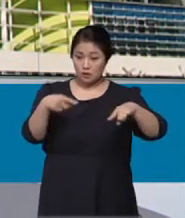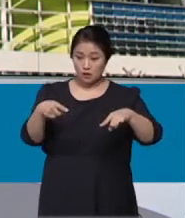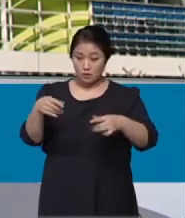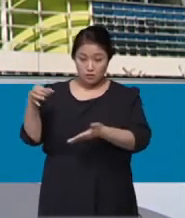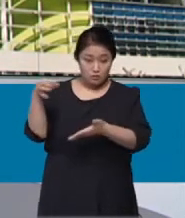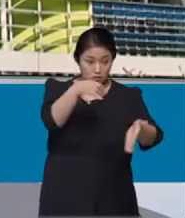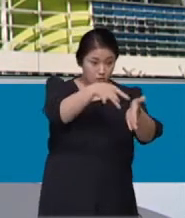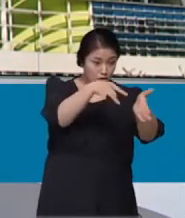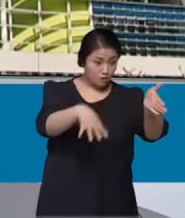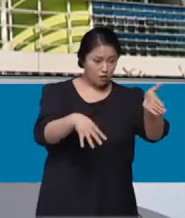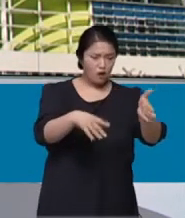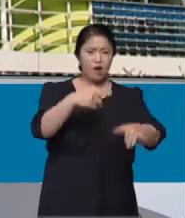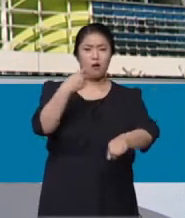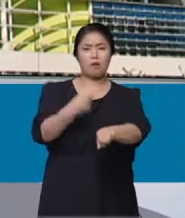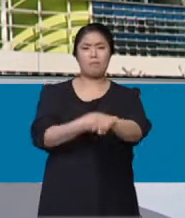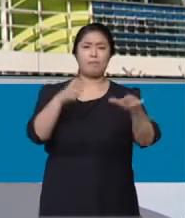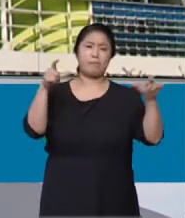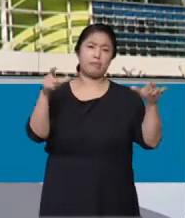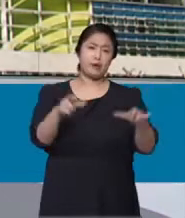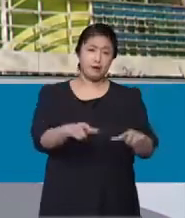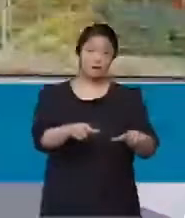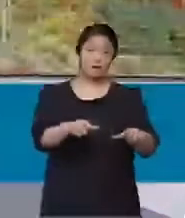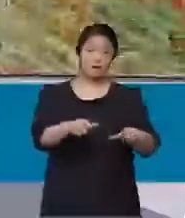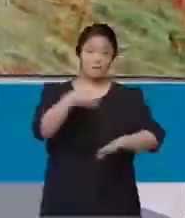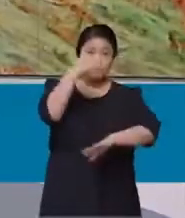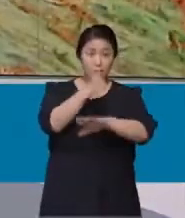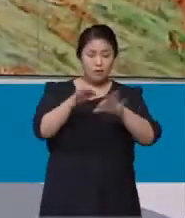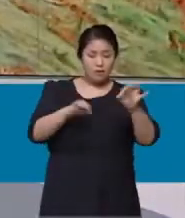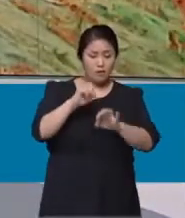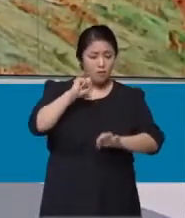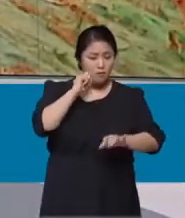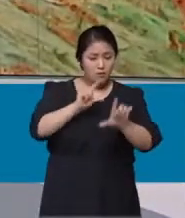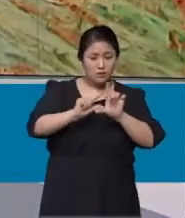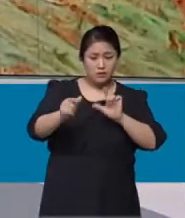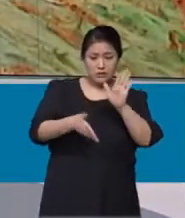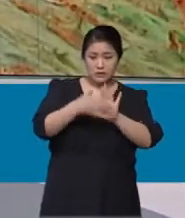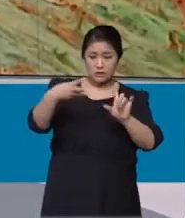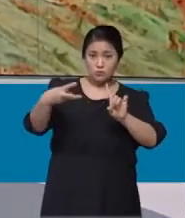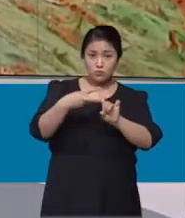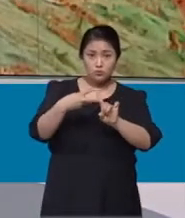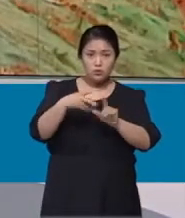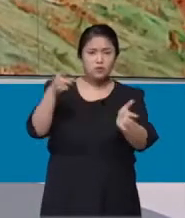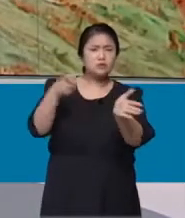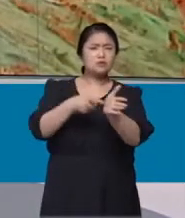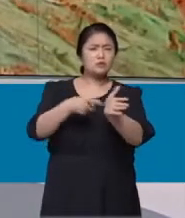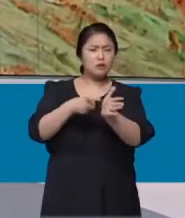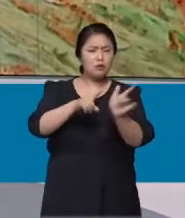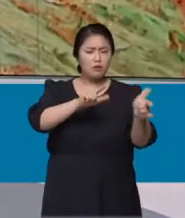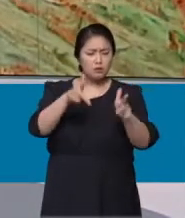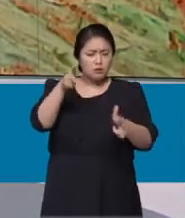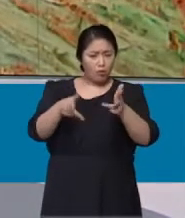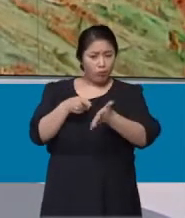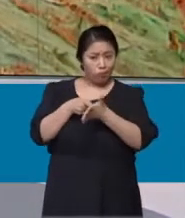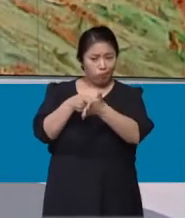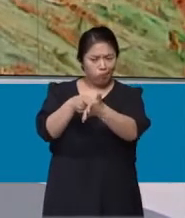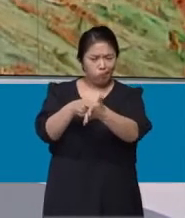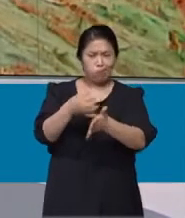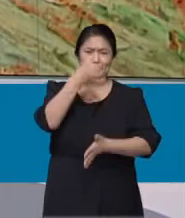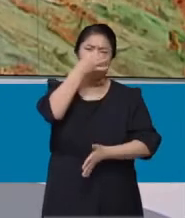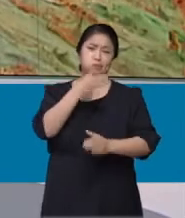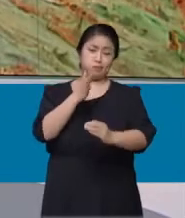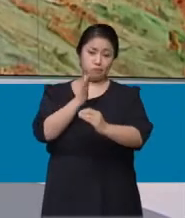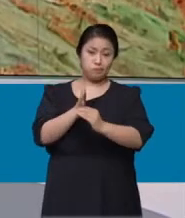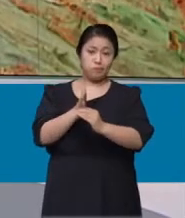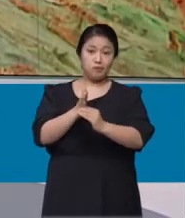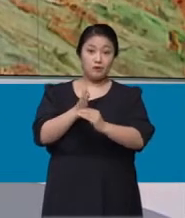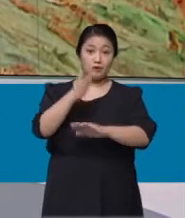내려주는 교부세도 따라 줄었습니다. 재정이 열악한 일선 시군에선 당장 각종 사업 추진에 어려움을 겪고